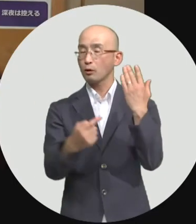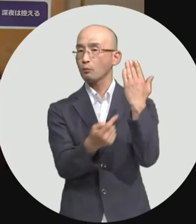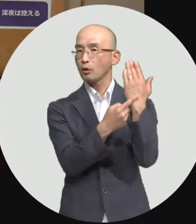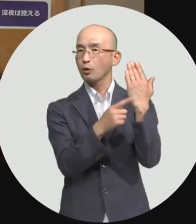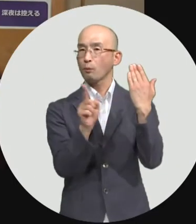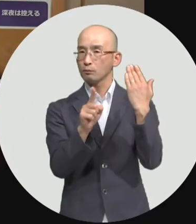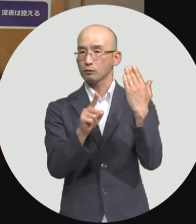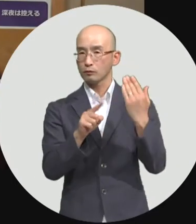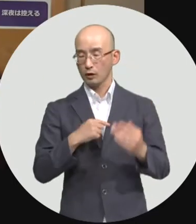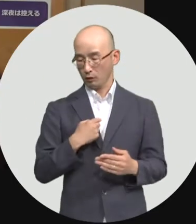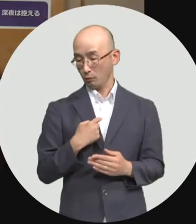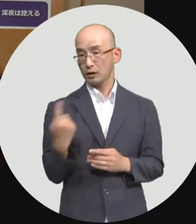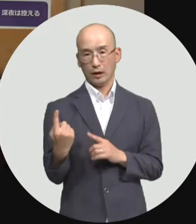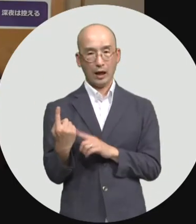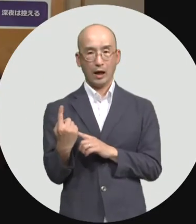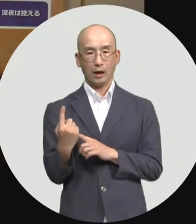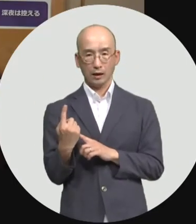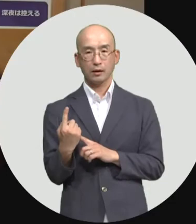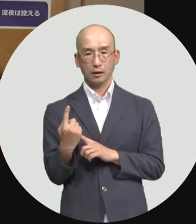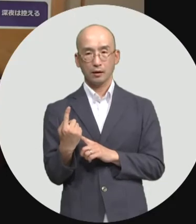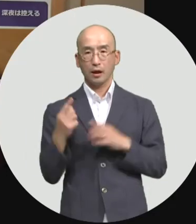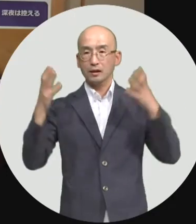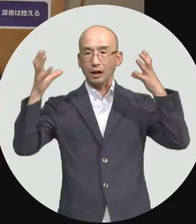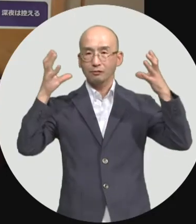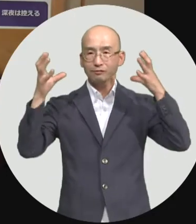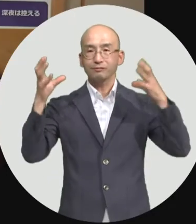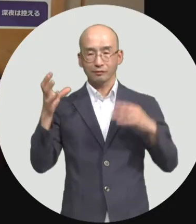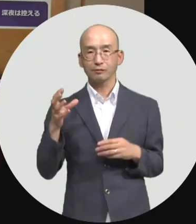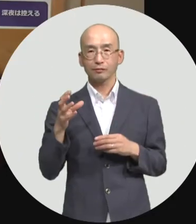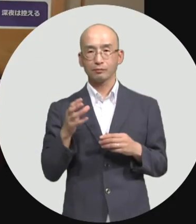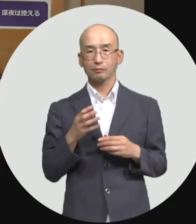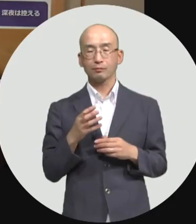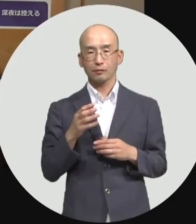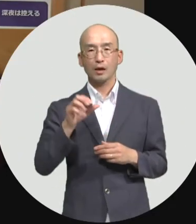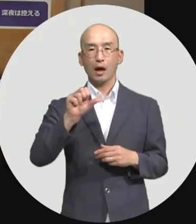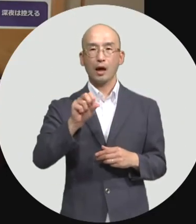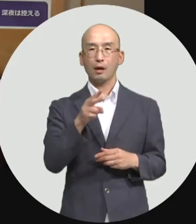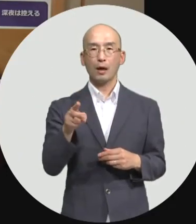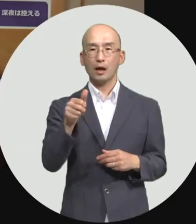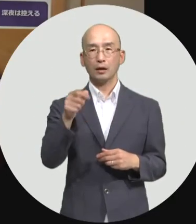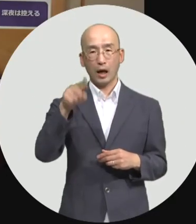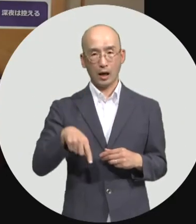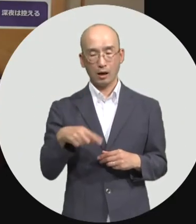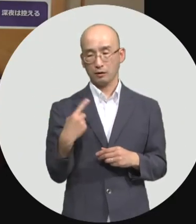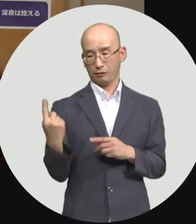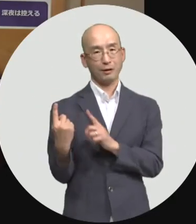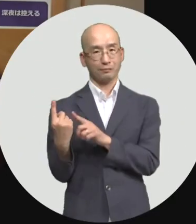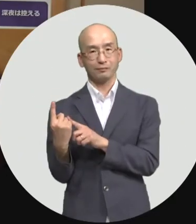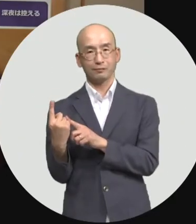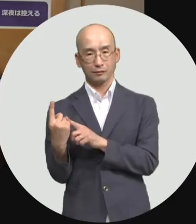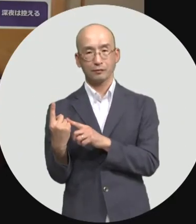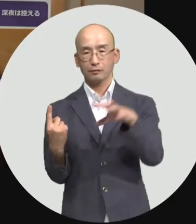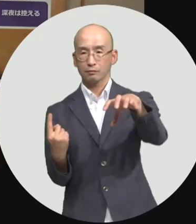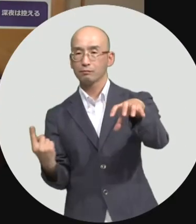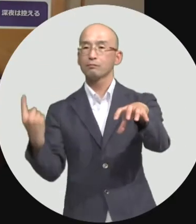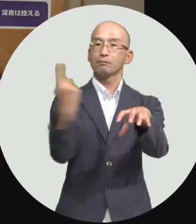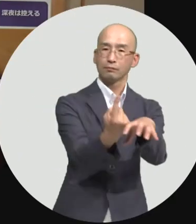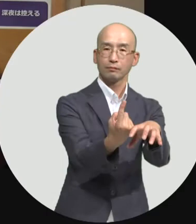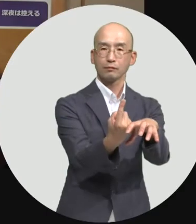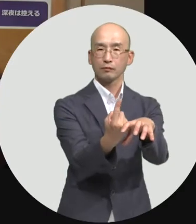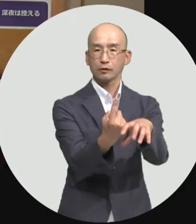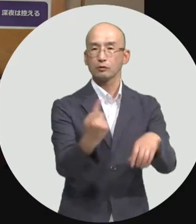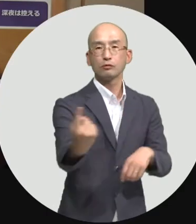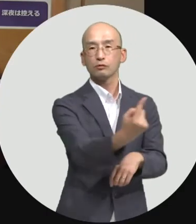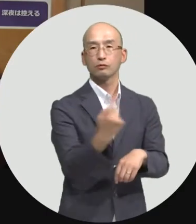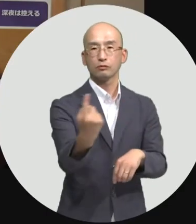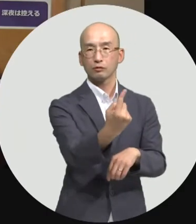が、さっきの頭が四角かったやつですね、分身となるアバターの姿となって、バーチャル空間を自由に動き回っていただけ